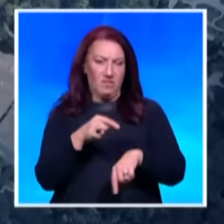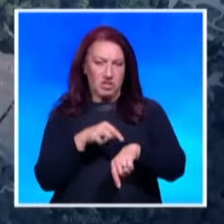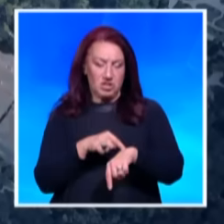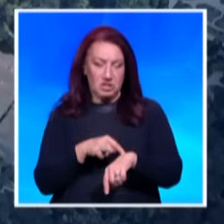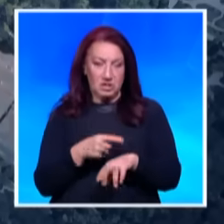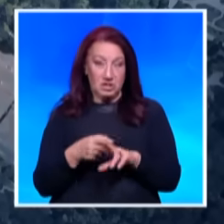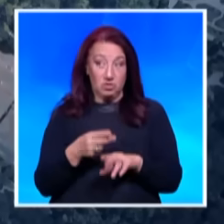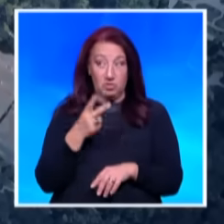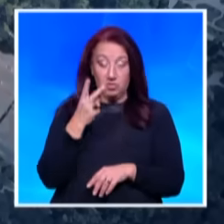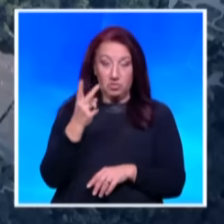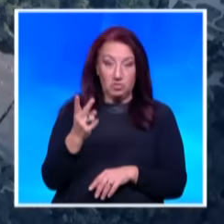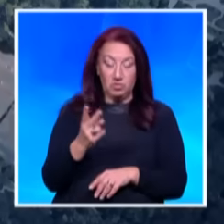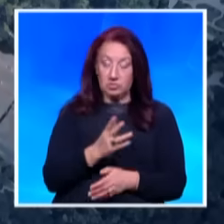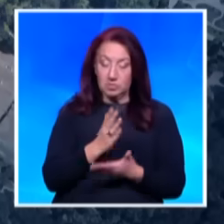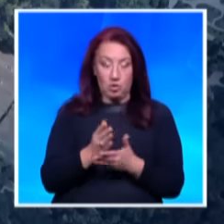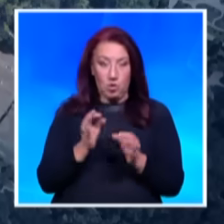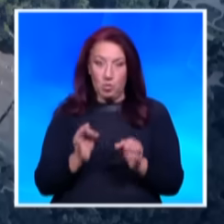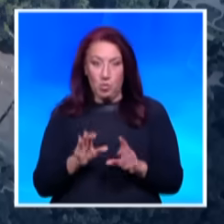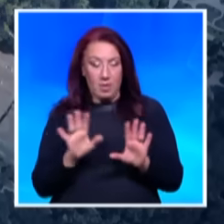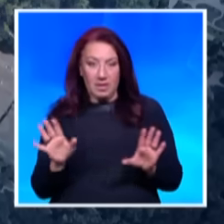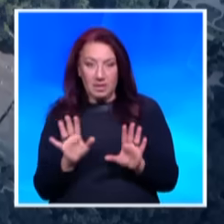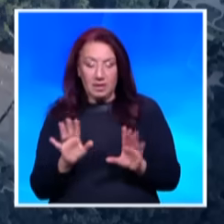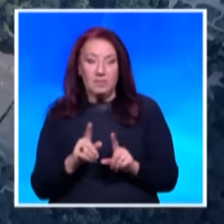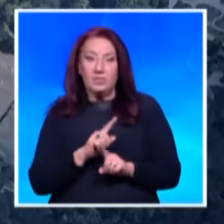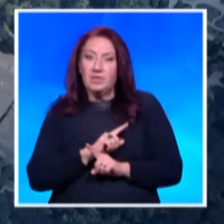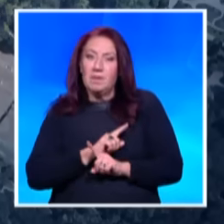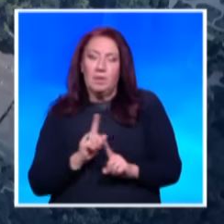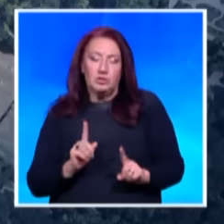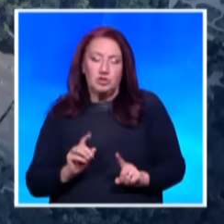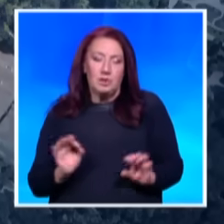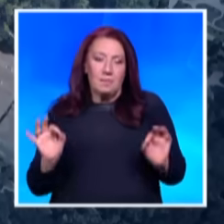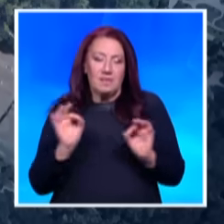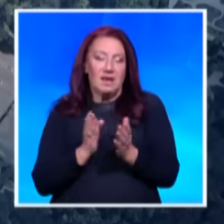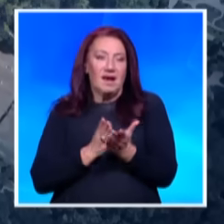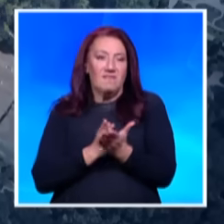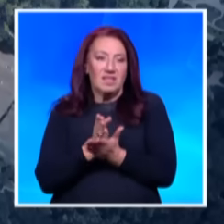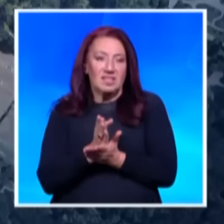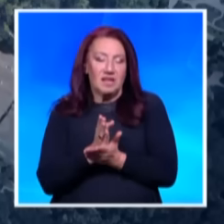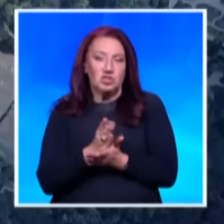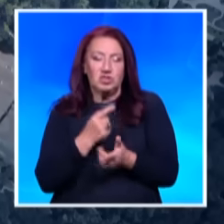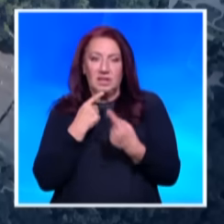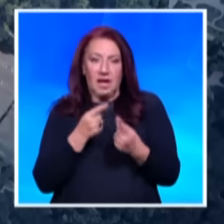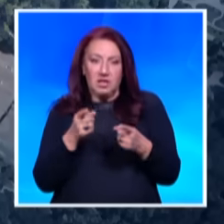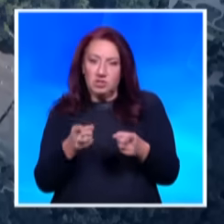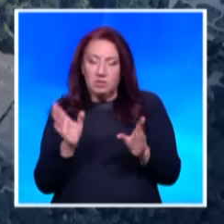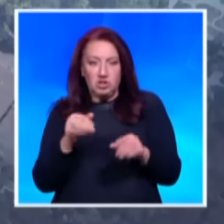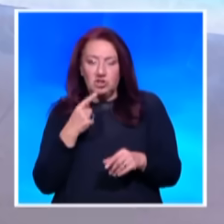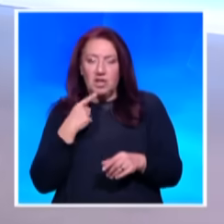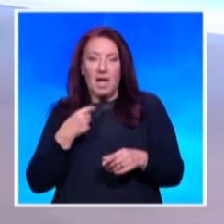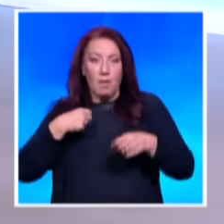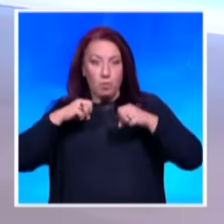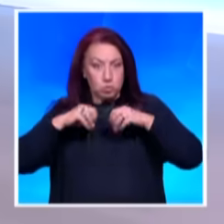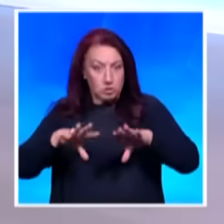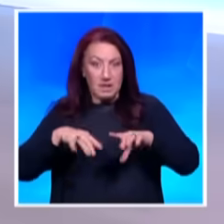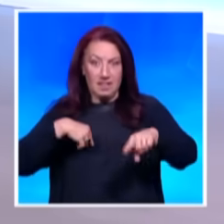които видяхме и до този момент в нашата емисия новини, не можем по никакъв начин да кажем, че това наистина ще се случи. Сега